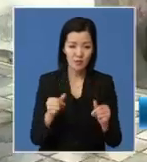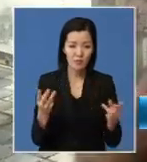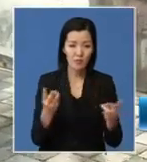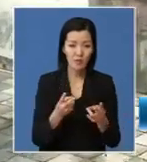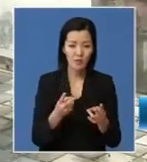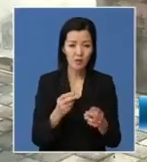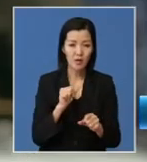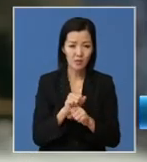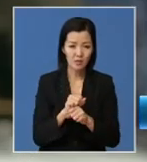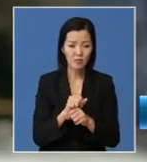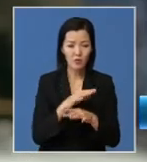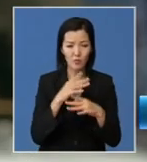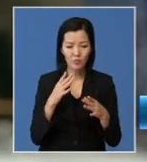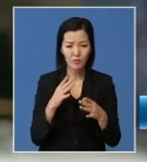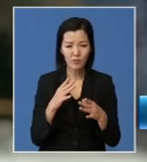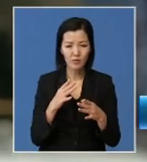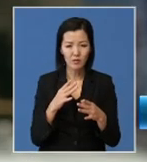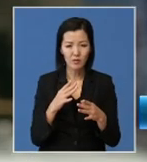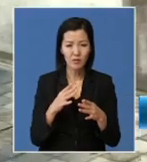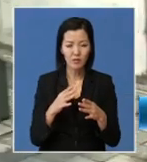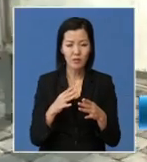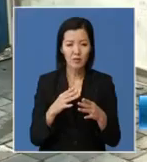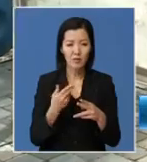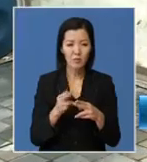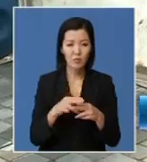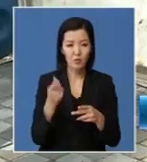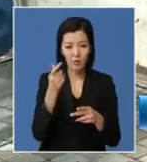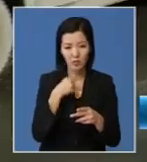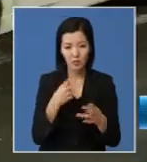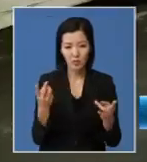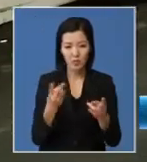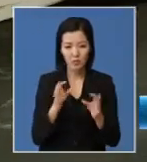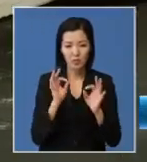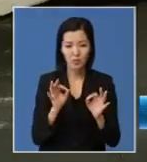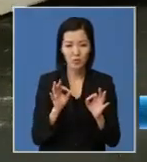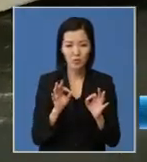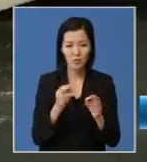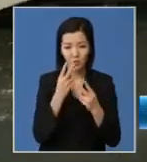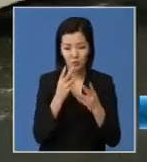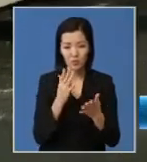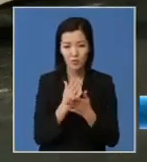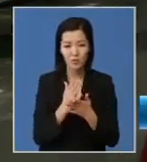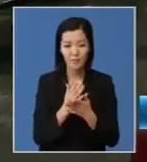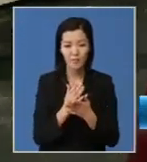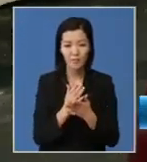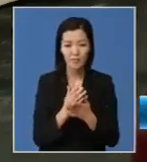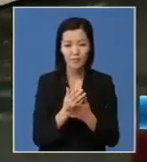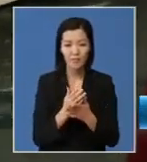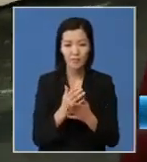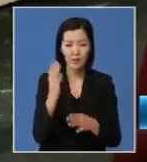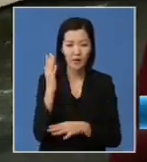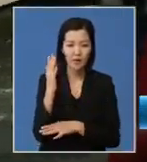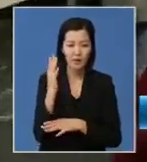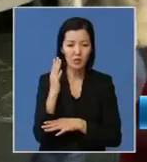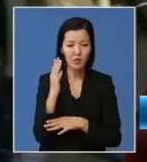біз остановкада тұрамыз. Сыртында керек емес, әрине өте аккуратно дұрыстап қойса. Көріп жүрем. Енді ағашқа